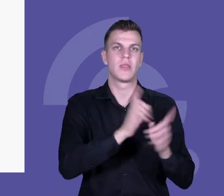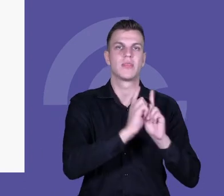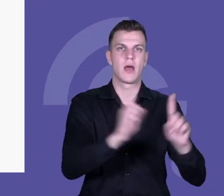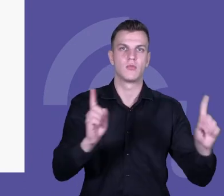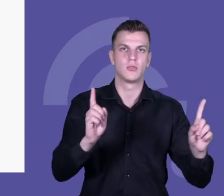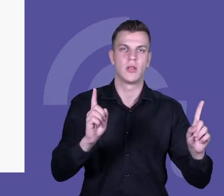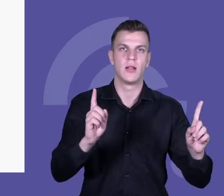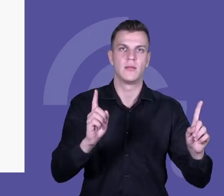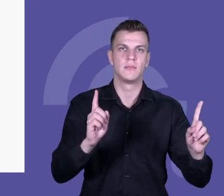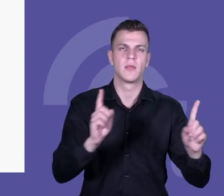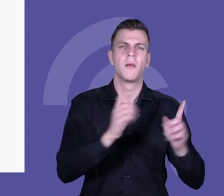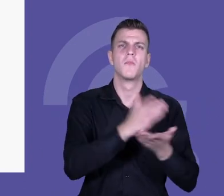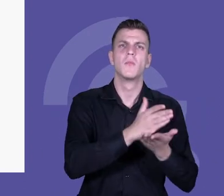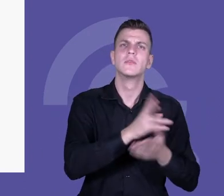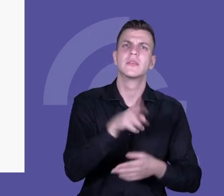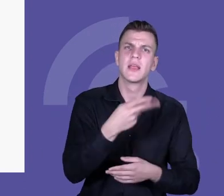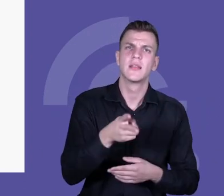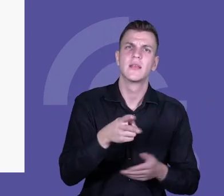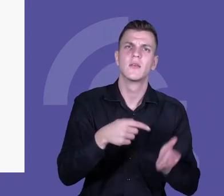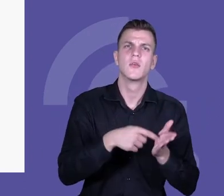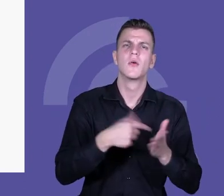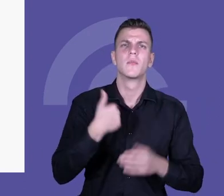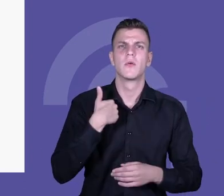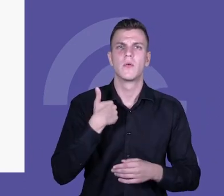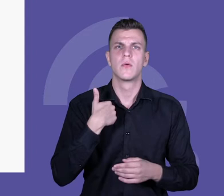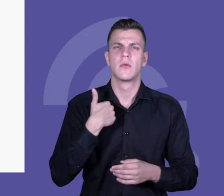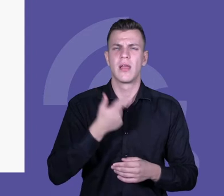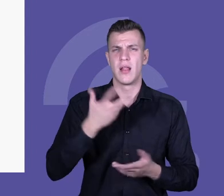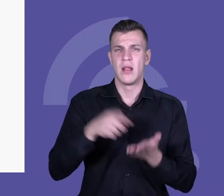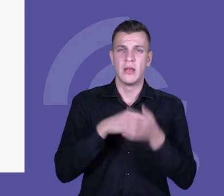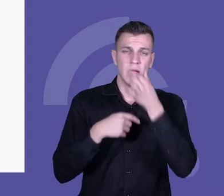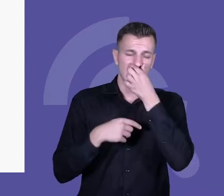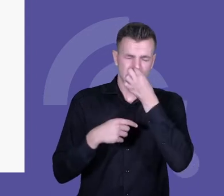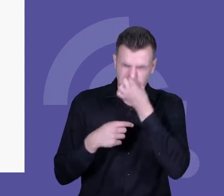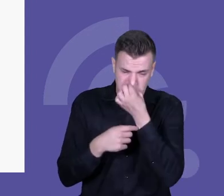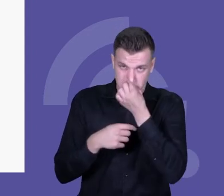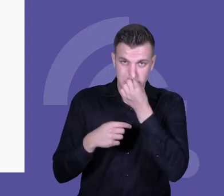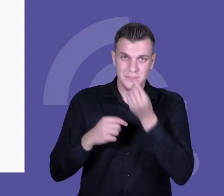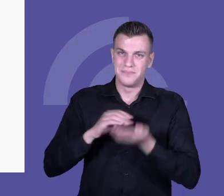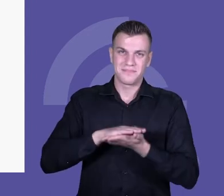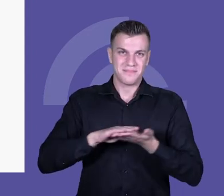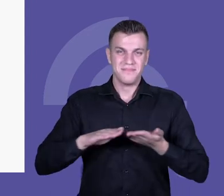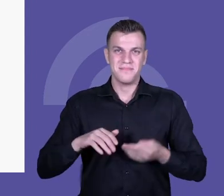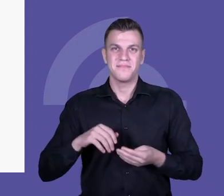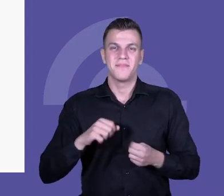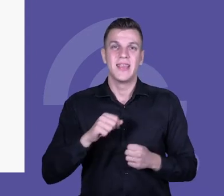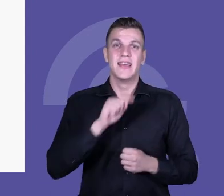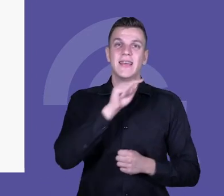Szczególnie wtedy, kiedy, mówiliśmy o tym kilkukrotnie, wchodzimy w sferę zadań interdyscyplinarnych.